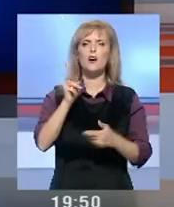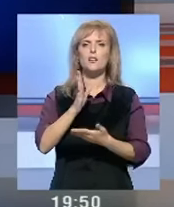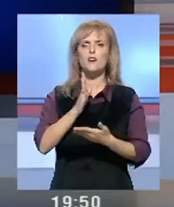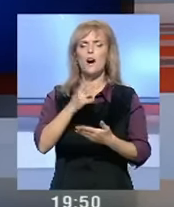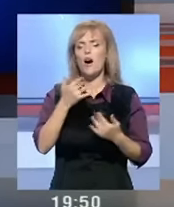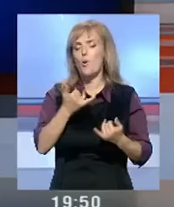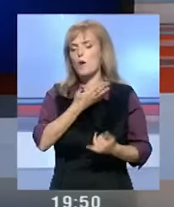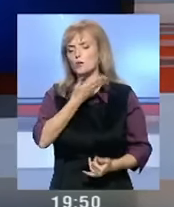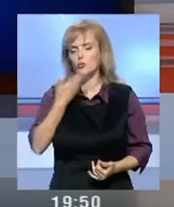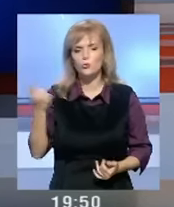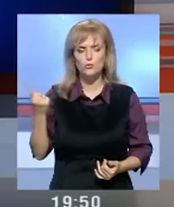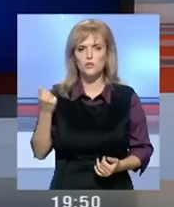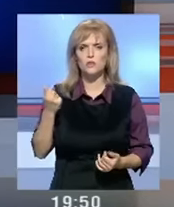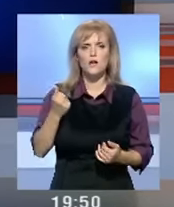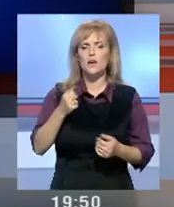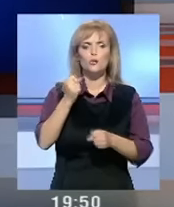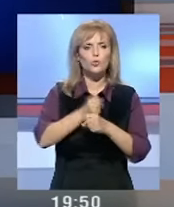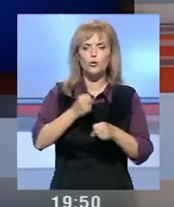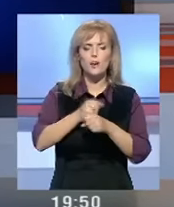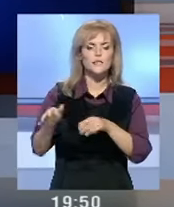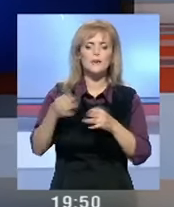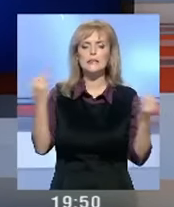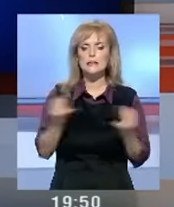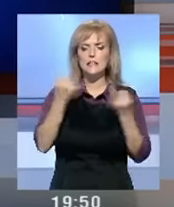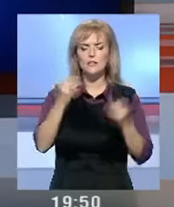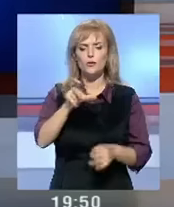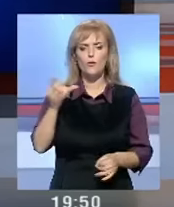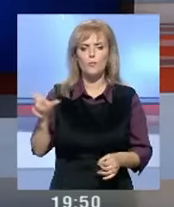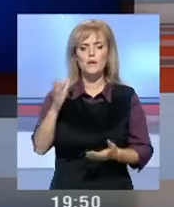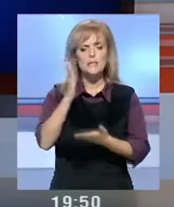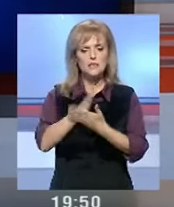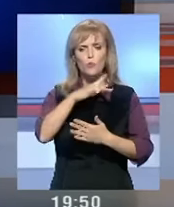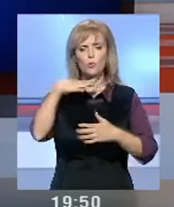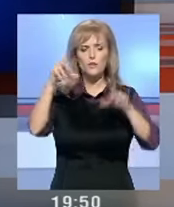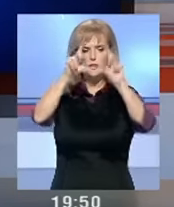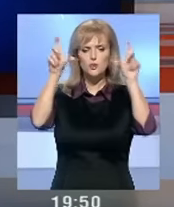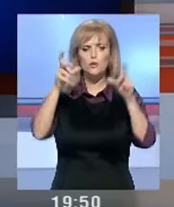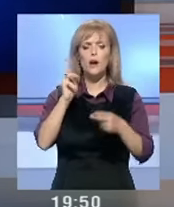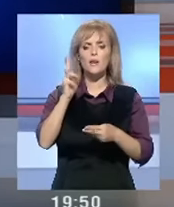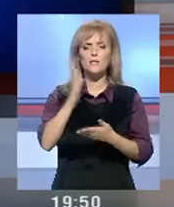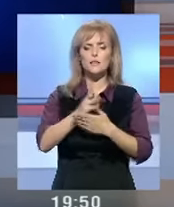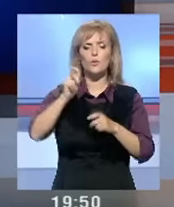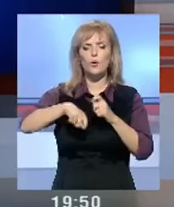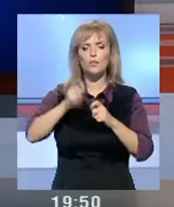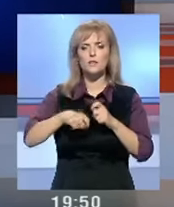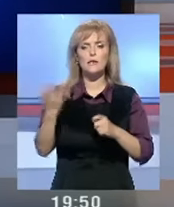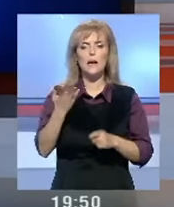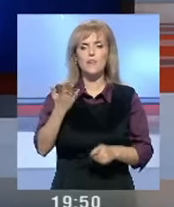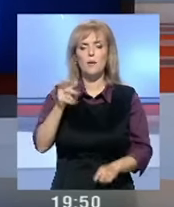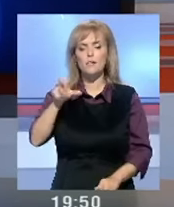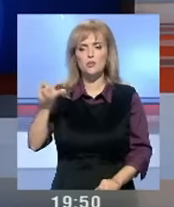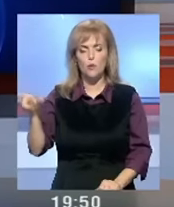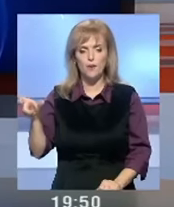funcționează în interesul cetățenilor, pentru că sunt instituții care sunt controlate de anumite persoane și